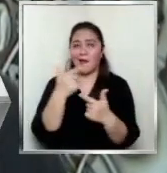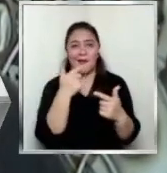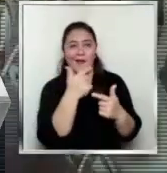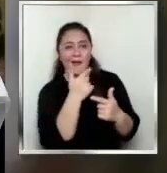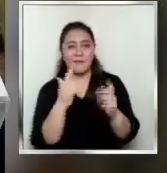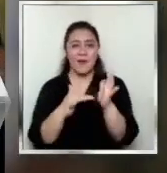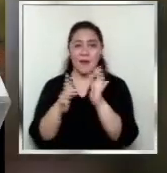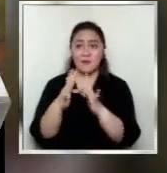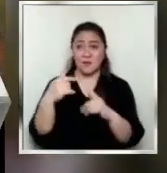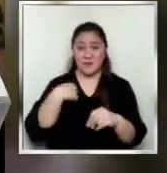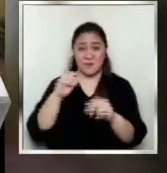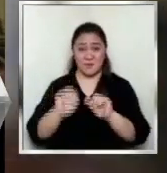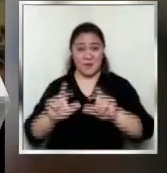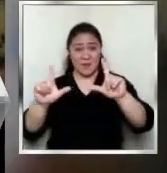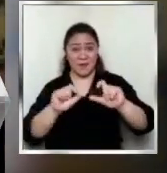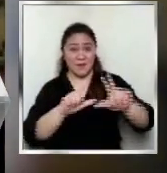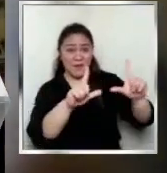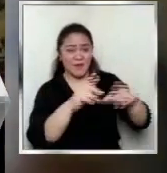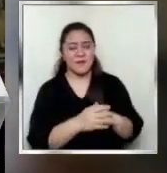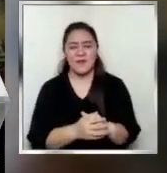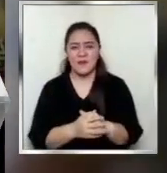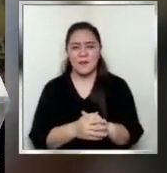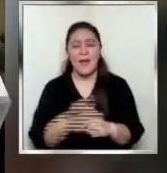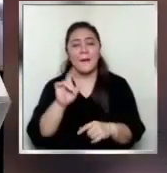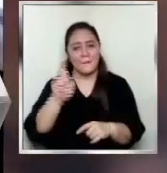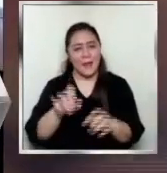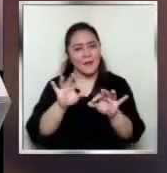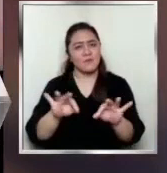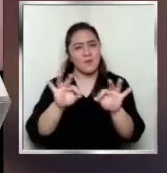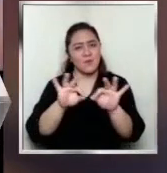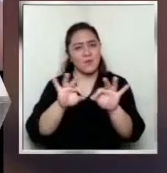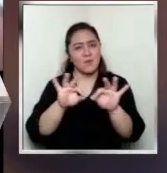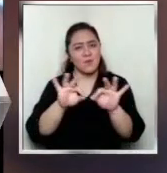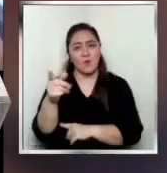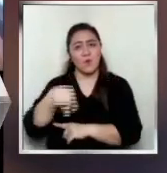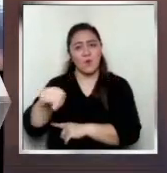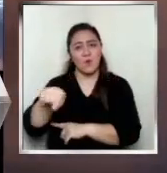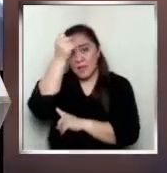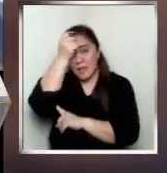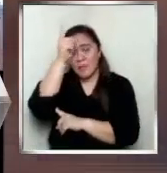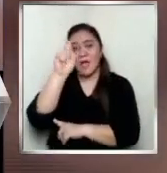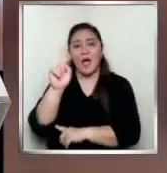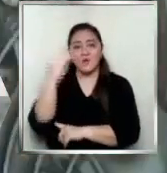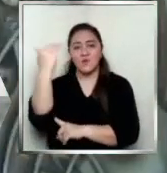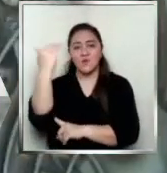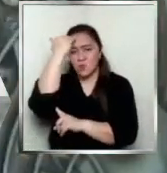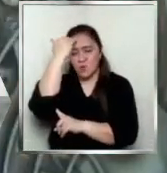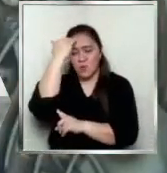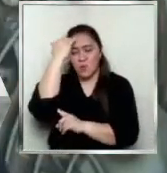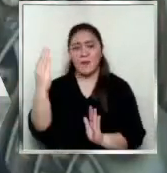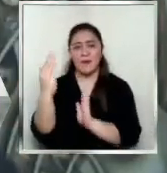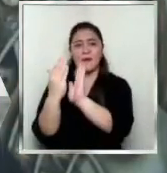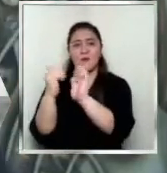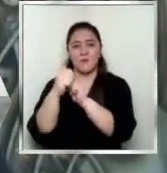kong content. Sana raw maunawaan ng ilan na maraming paraan para makilala at mapalapit kay Jesus. People